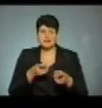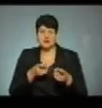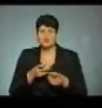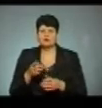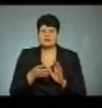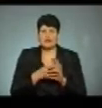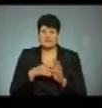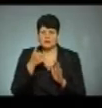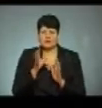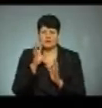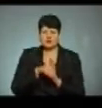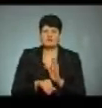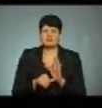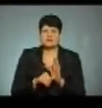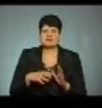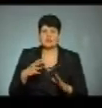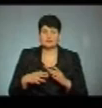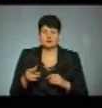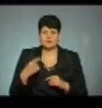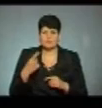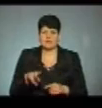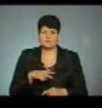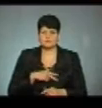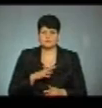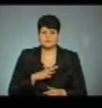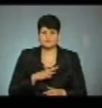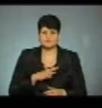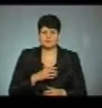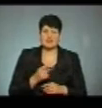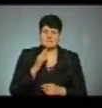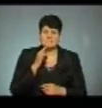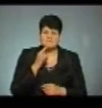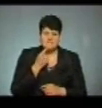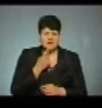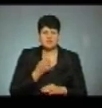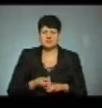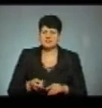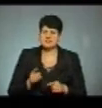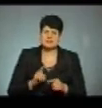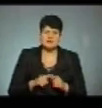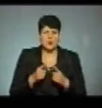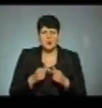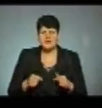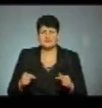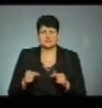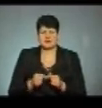6 тренерів Тернопільщини, яких нагородили. Найважче – це, напевно,